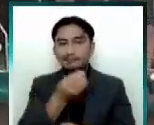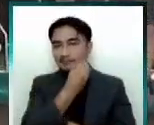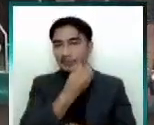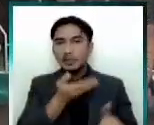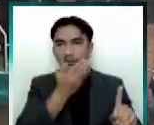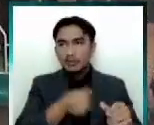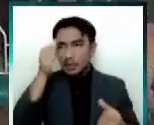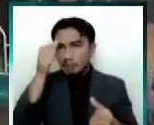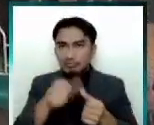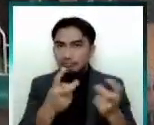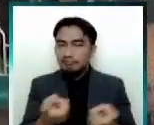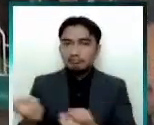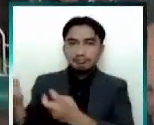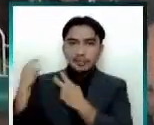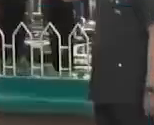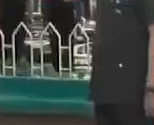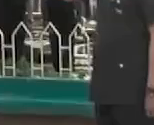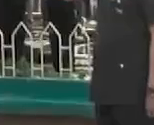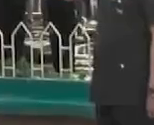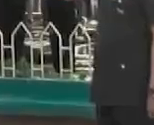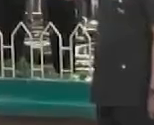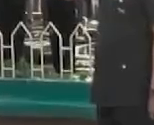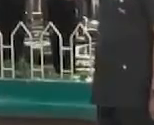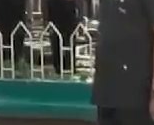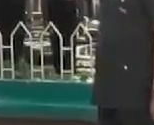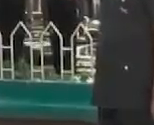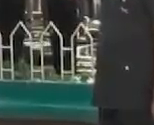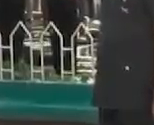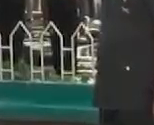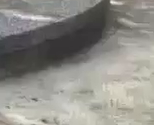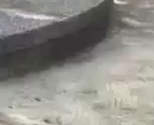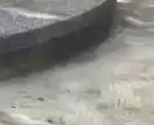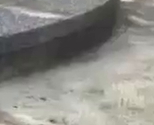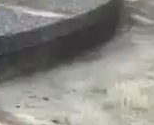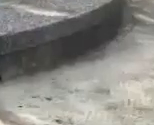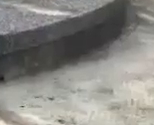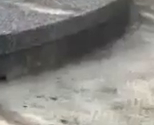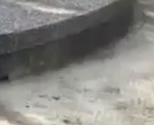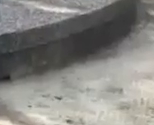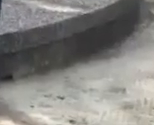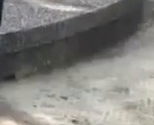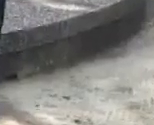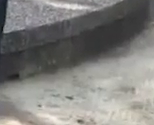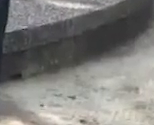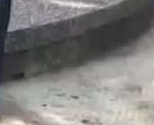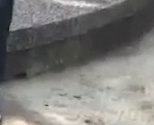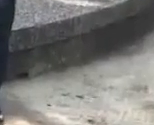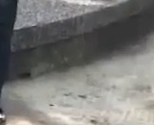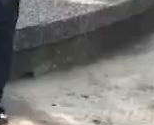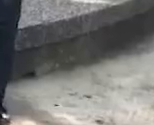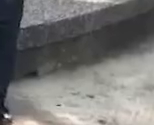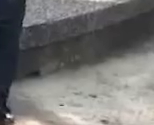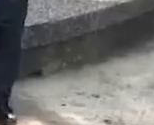buhay ng ating mga bayani ay ang pagbibigay halaga sa kanilang mga sakripisyo at pag-aalay ng kanilang buhay para sa kalayaan ng